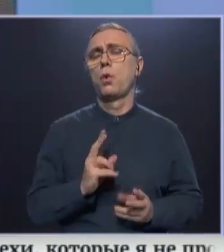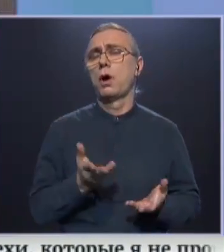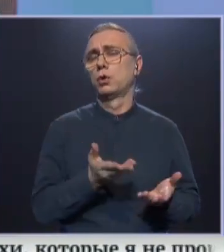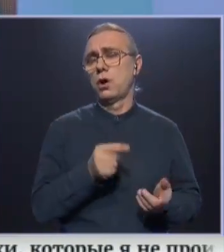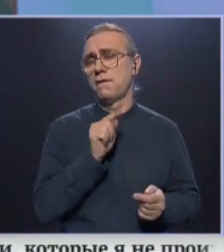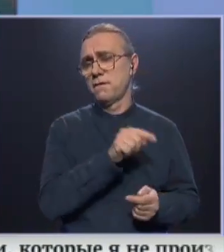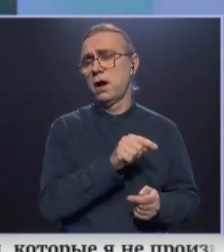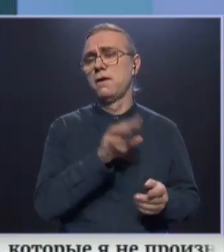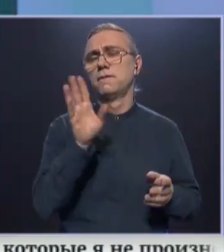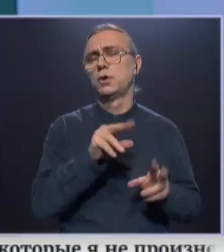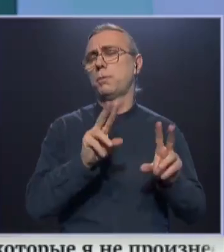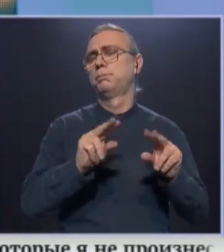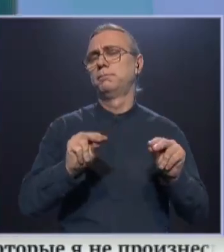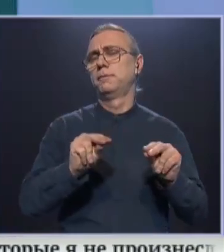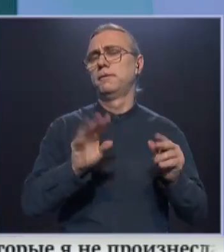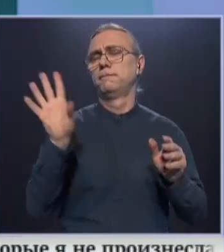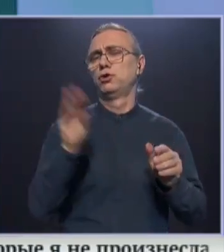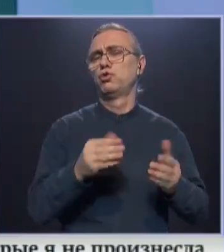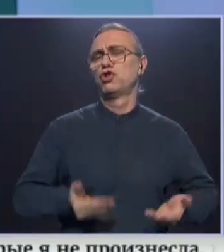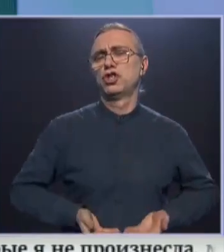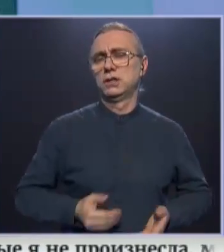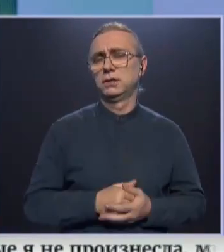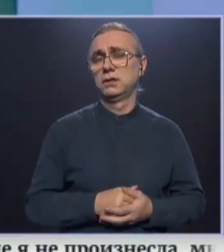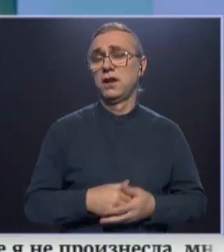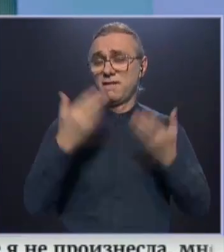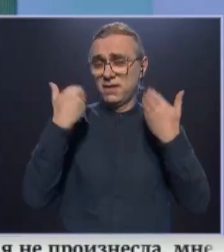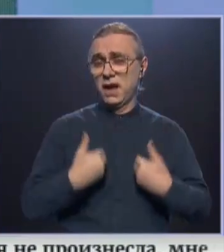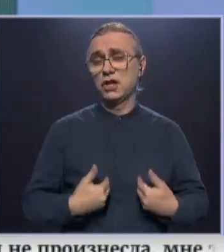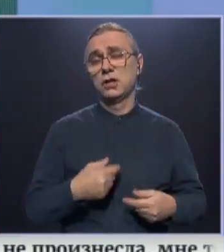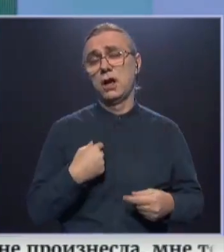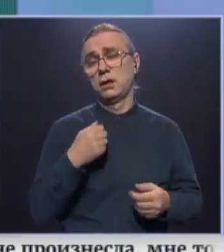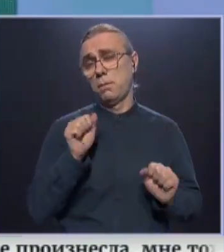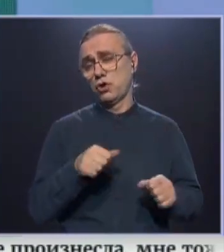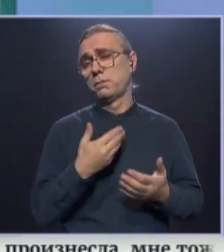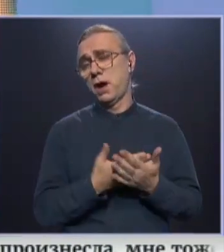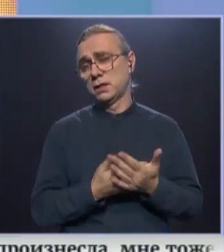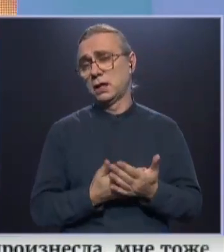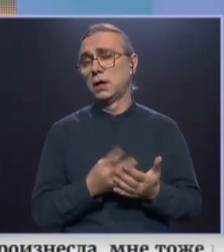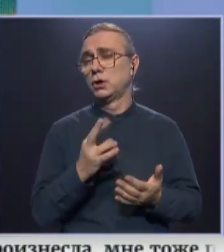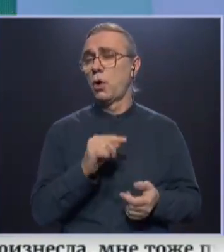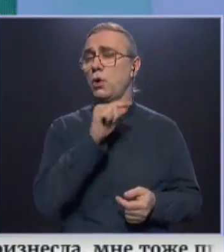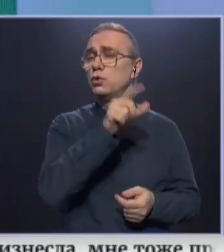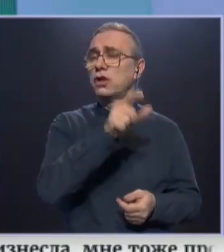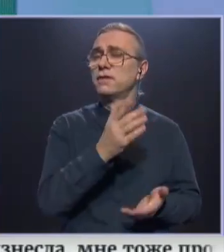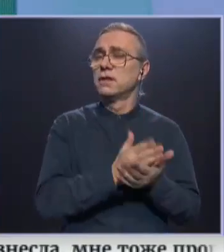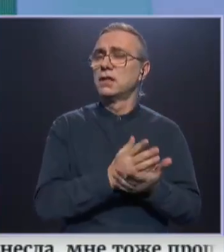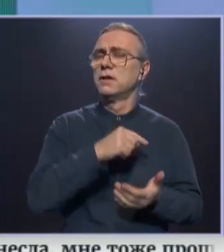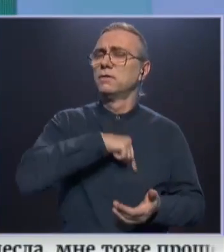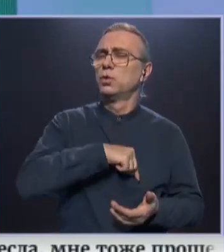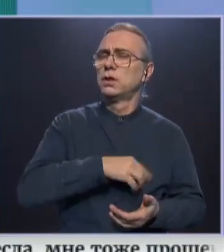жизнь. Внешне так может казаться, но внутренние терзания есть у человека, внутренние переживания, внутренняя